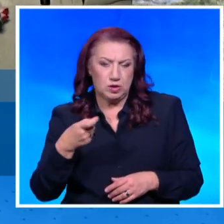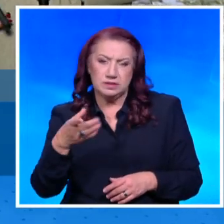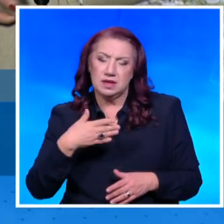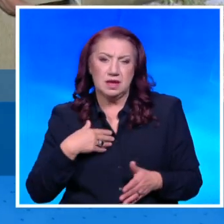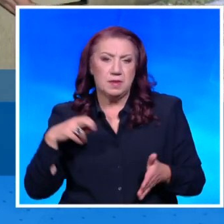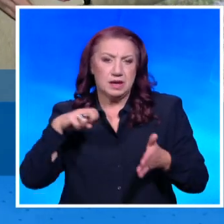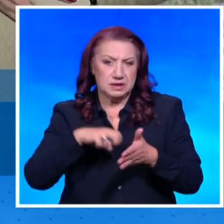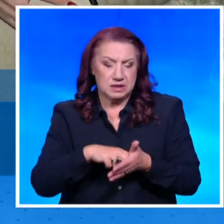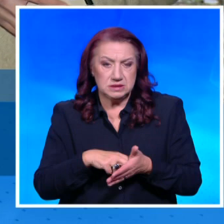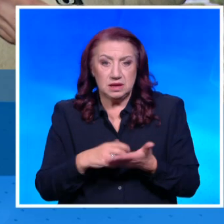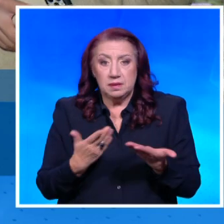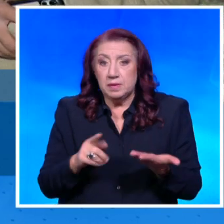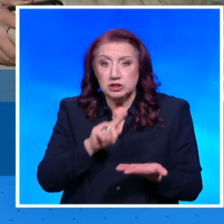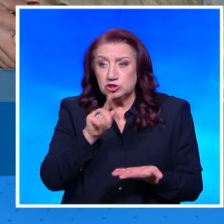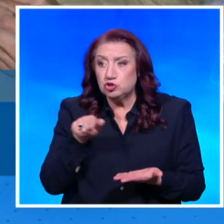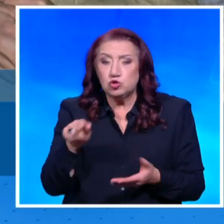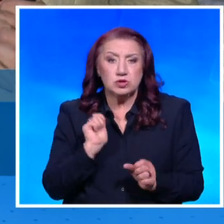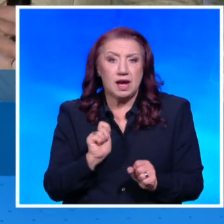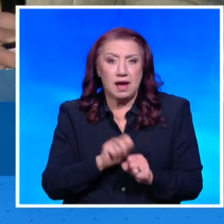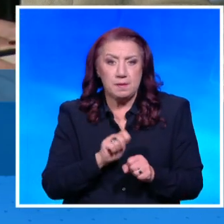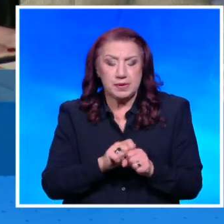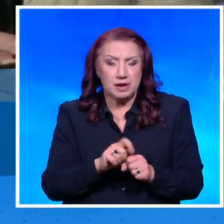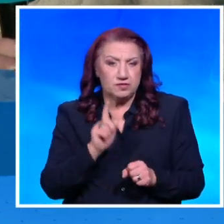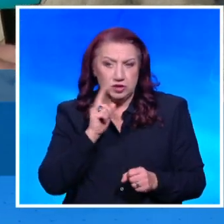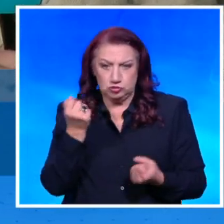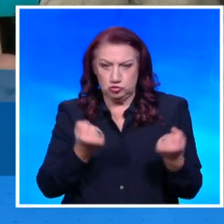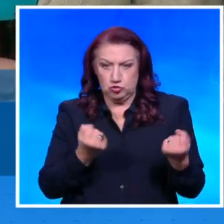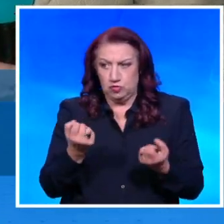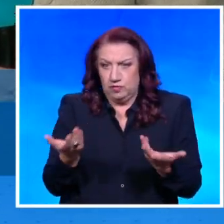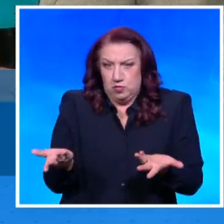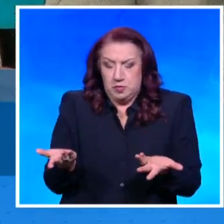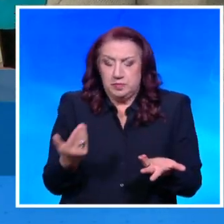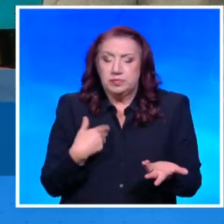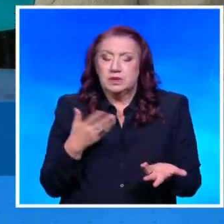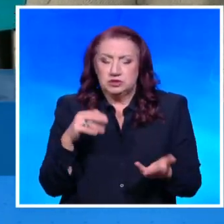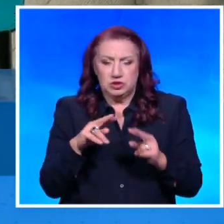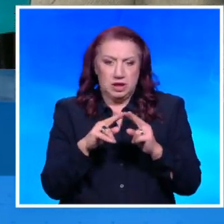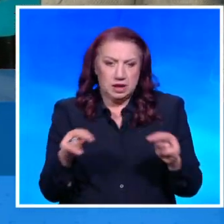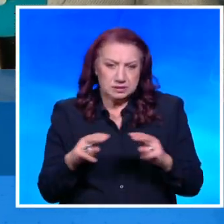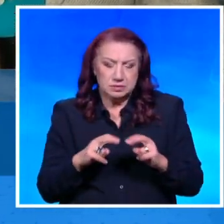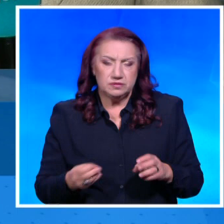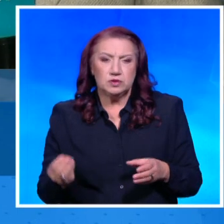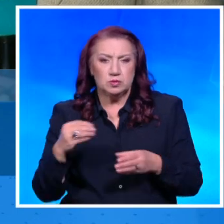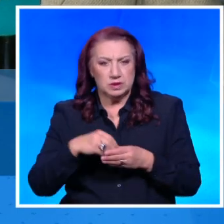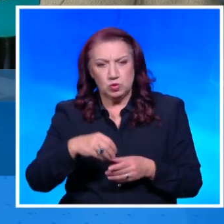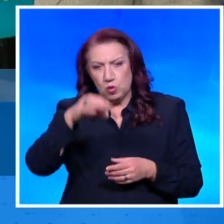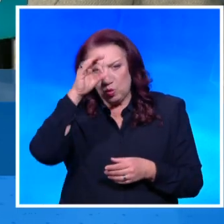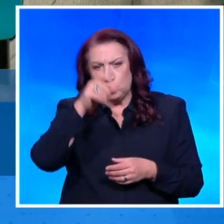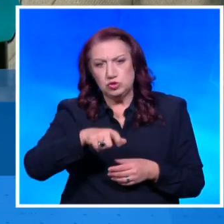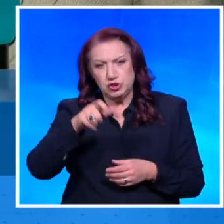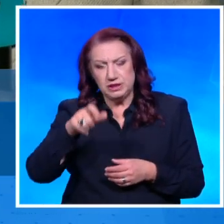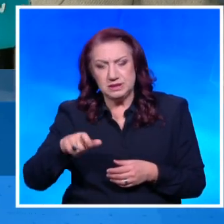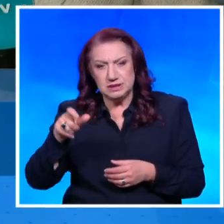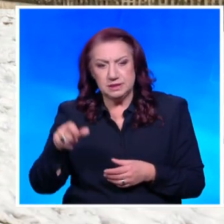постъпил така, предстои да бъде установено, като органите на реда все още работят по случая и ще бъдат разпитани допълнително ученици. Ето и още.